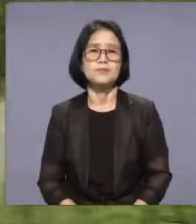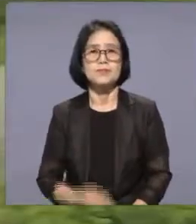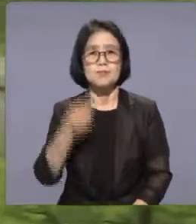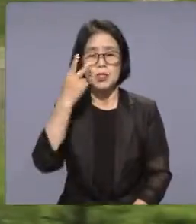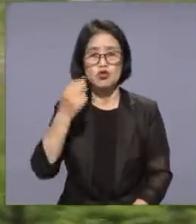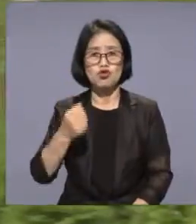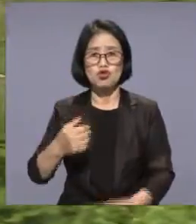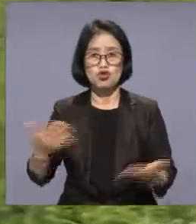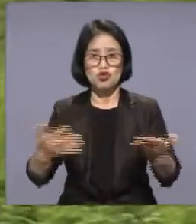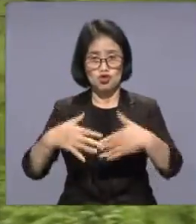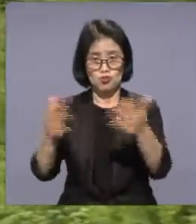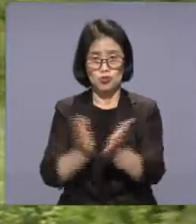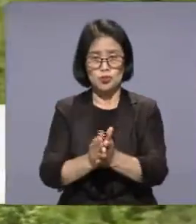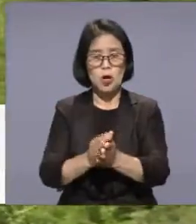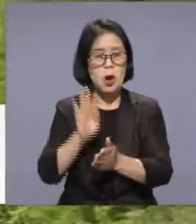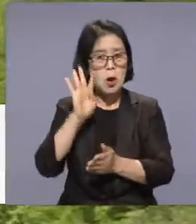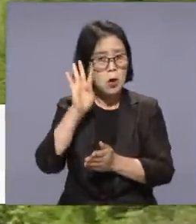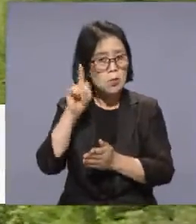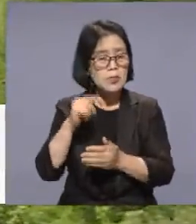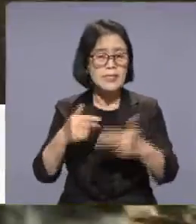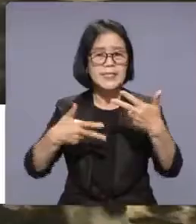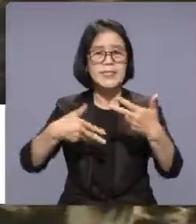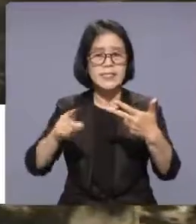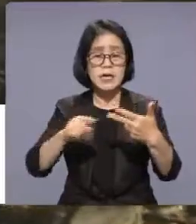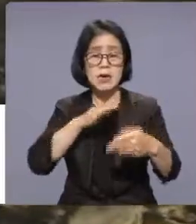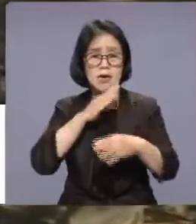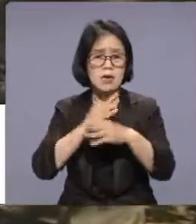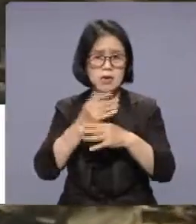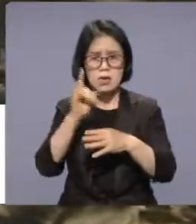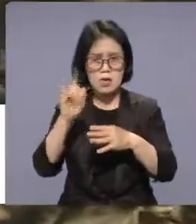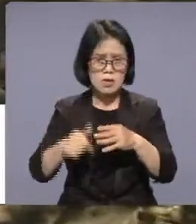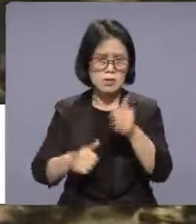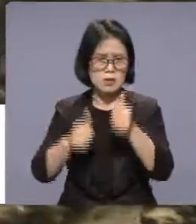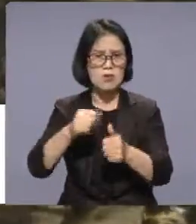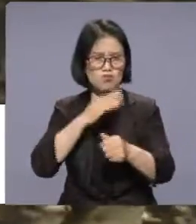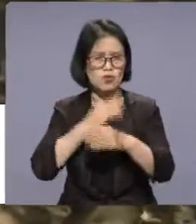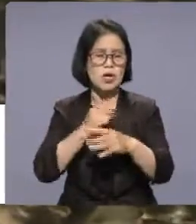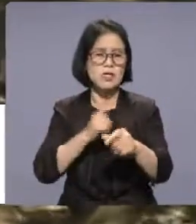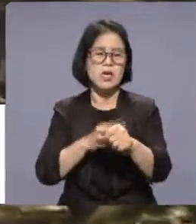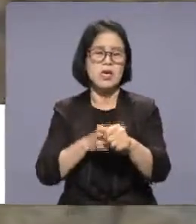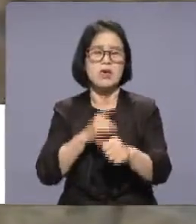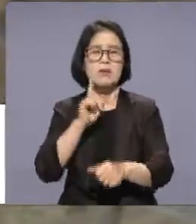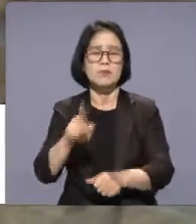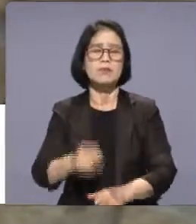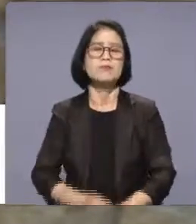미 국무부가 며칠 내로 북한이 7차 핵실험을 감행할 것으로 우려된다고 밝혔습니다.